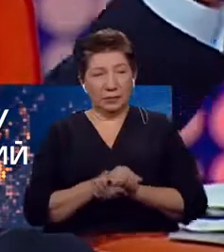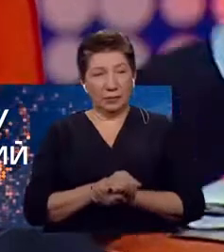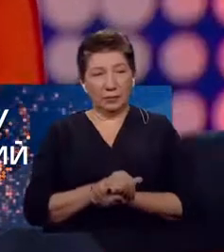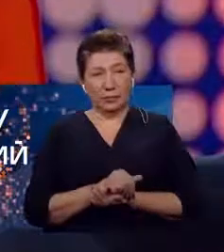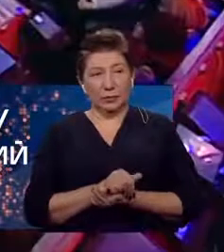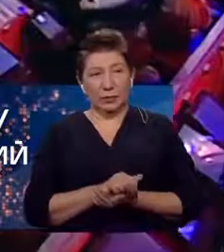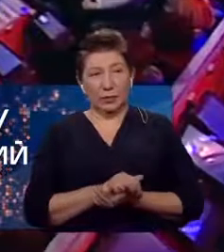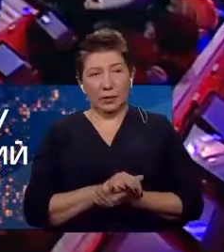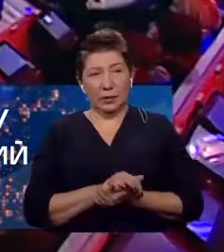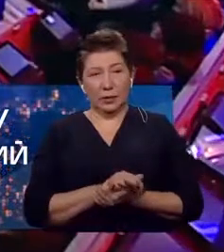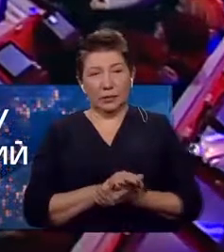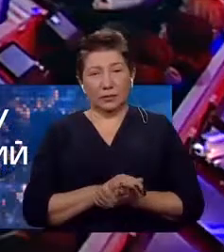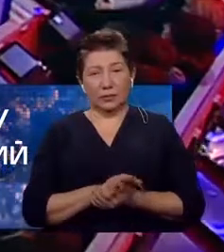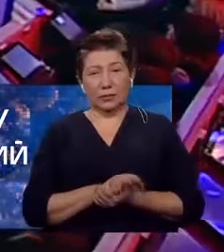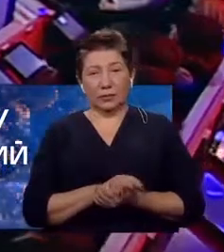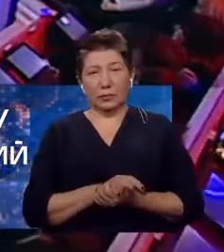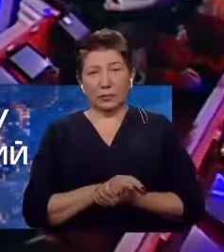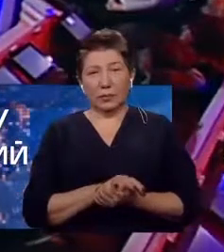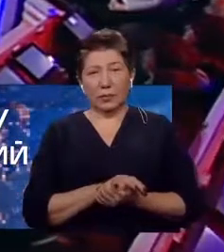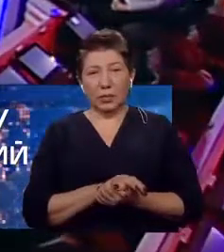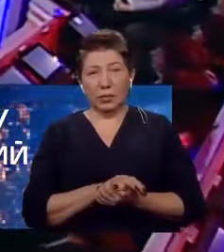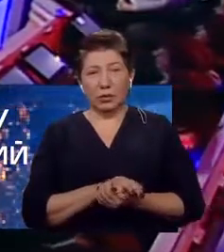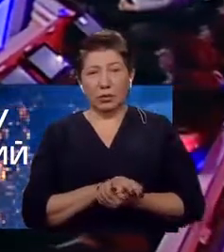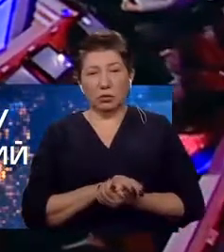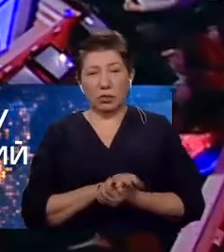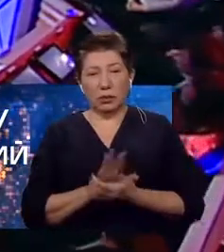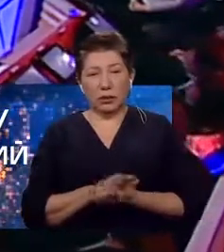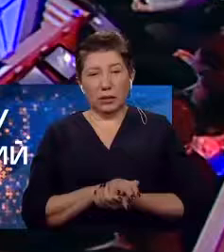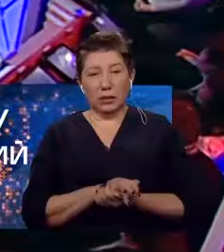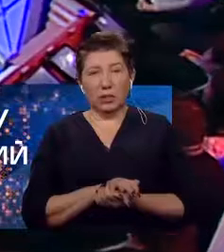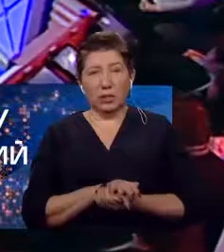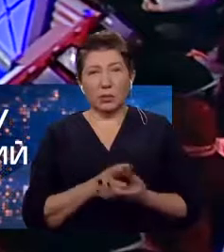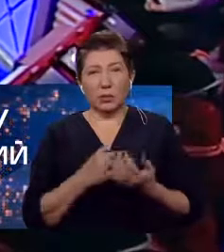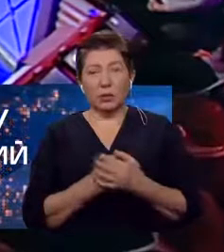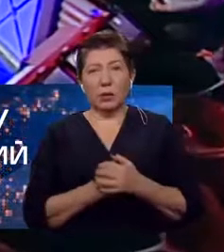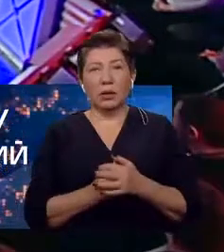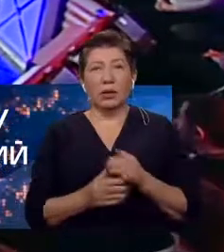буду сам відповідати, як вважаю за потрібно. Ну, то ви розказуєте, всі людини, всі люди і всі мають право на свою точку зору.